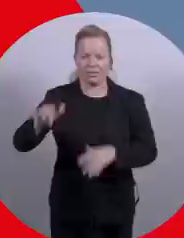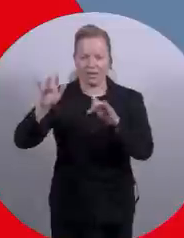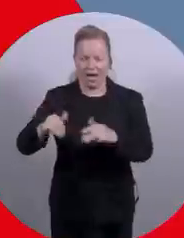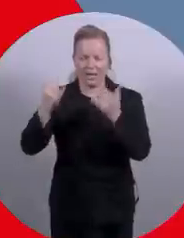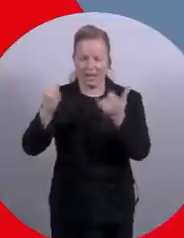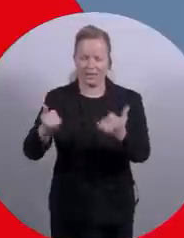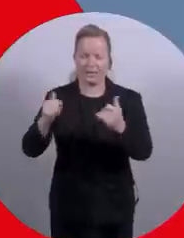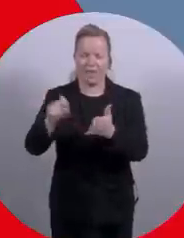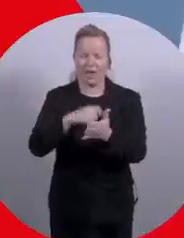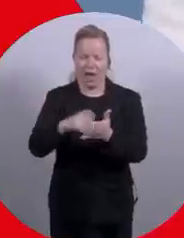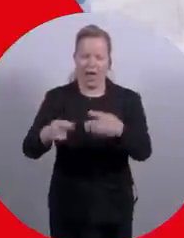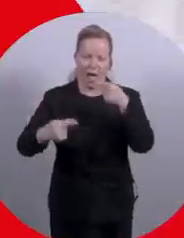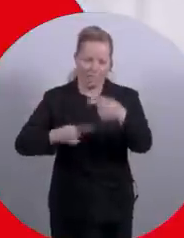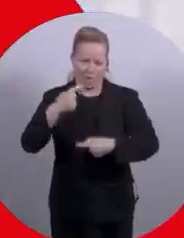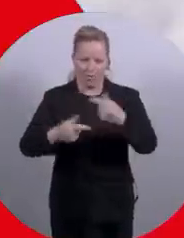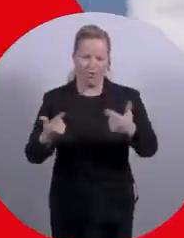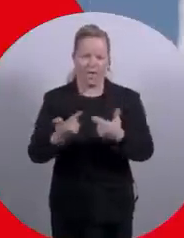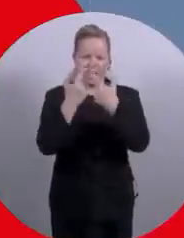Wahl